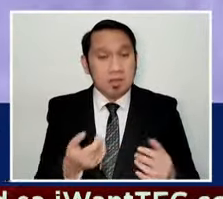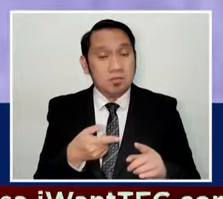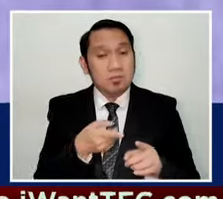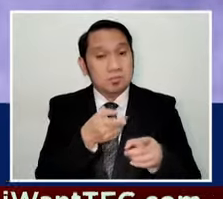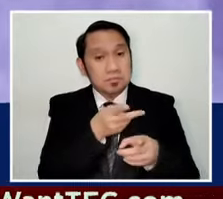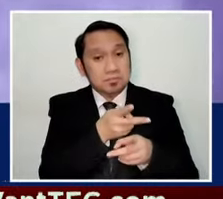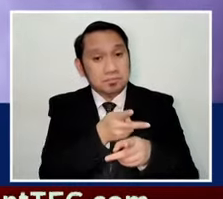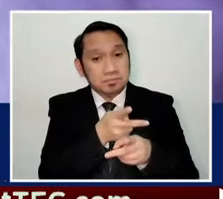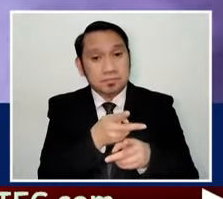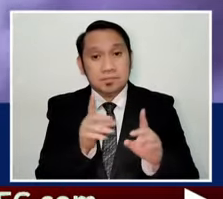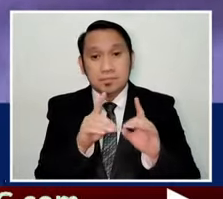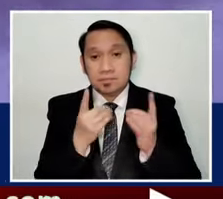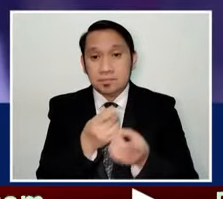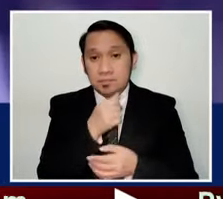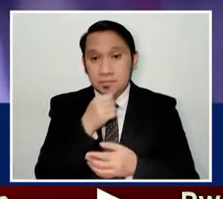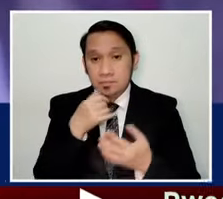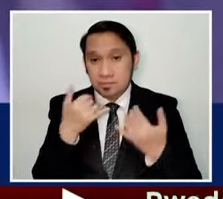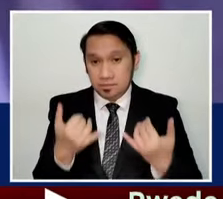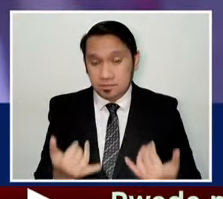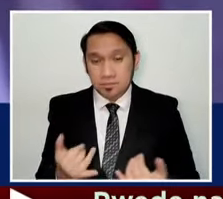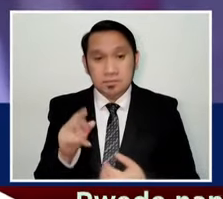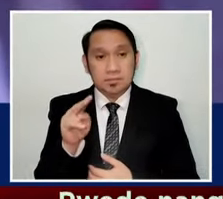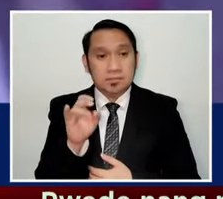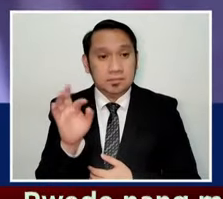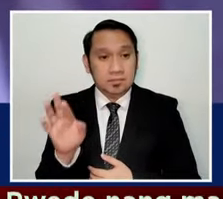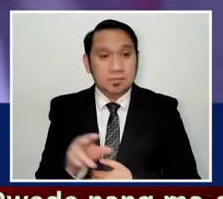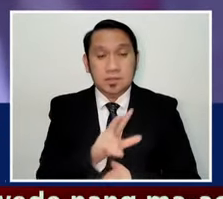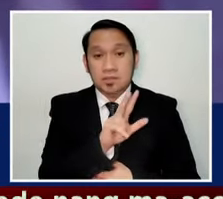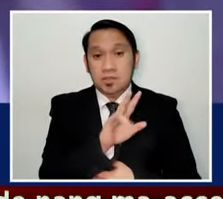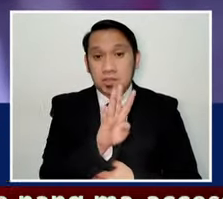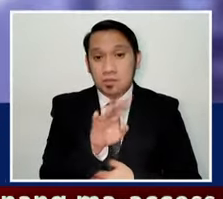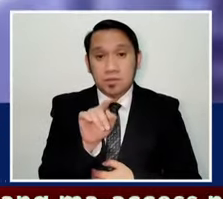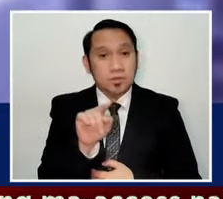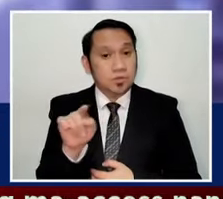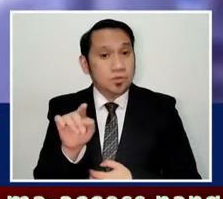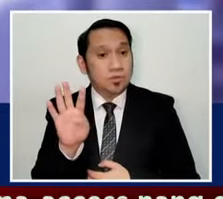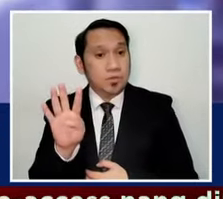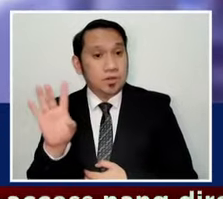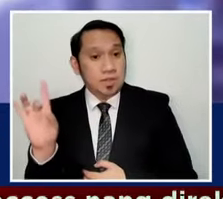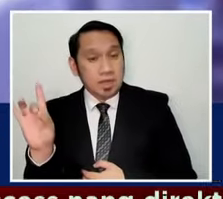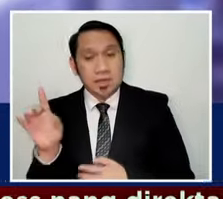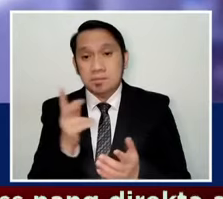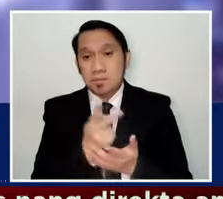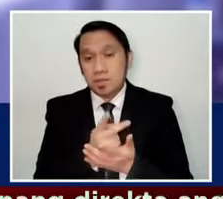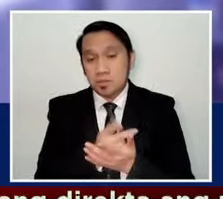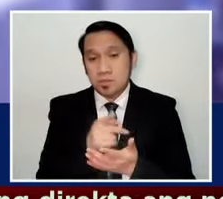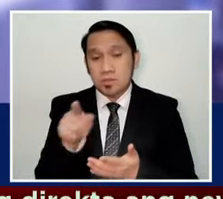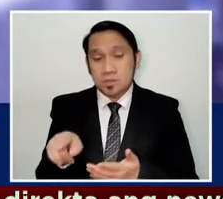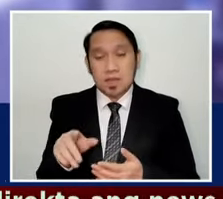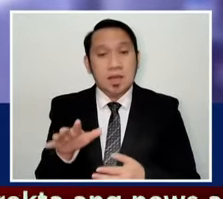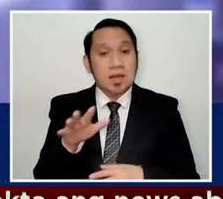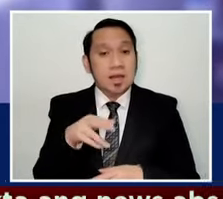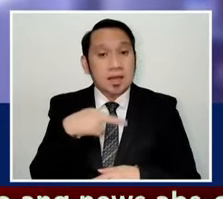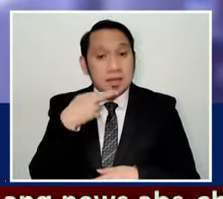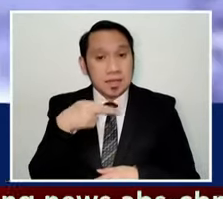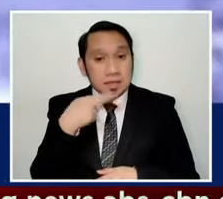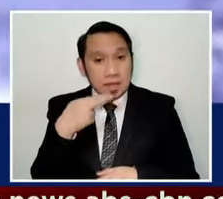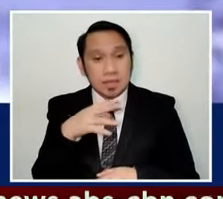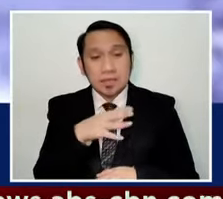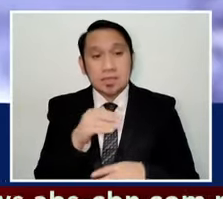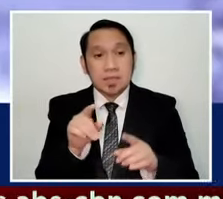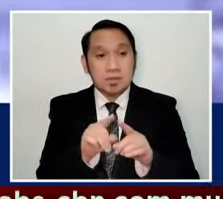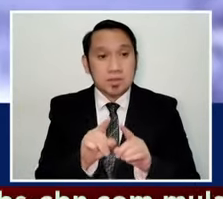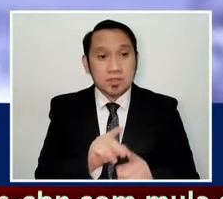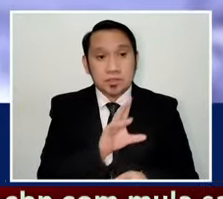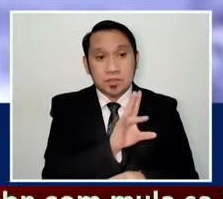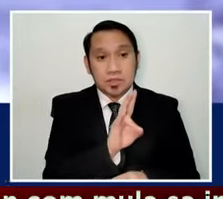DA sa Metro Manila ngayong Huwebes, nasa 34 hanggang 48 pesos naman ang kada kilo ng lokal na bigas, habang 37